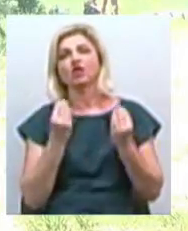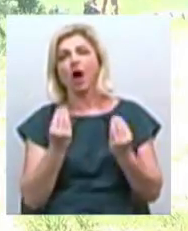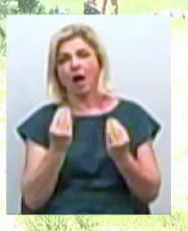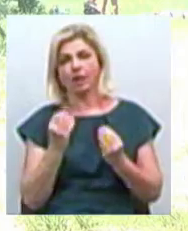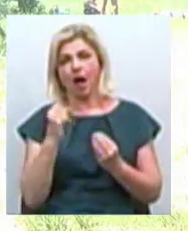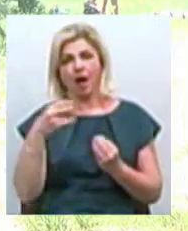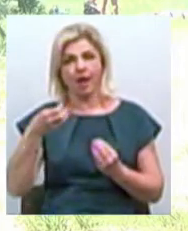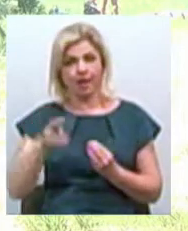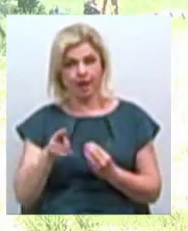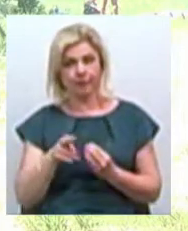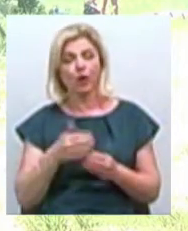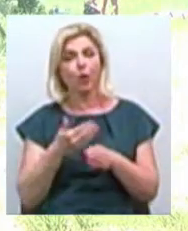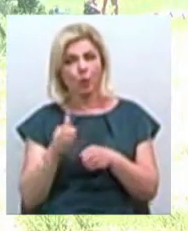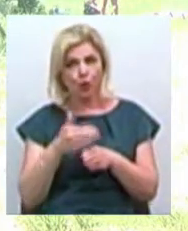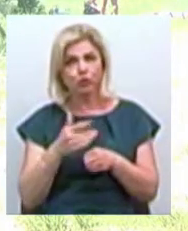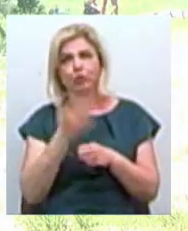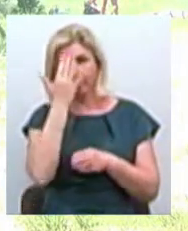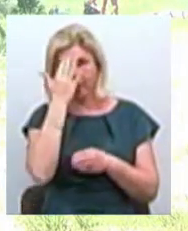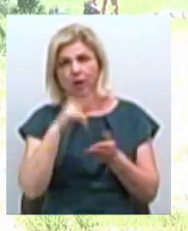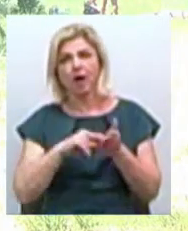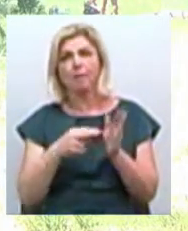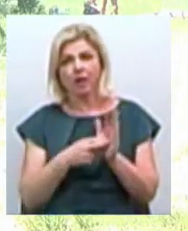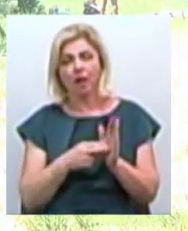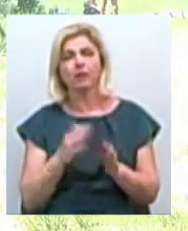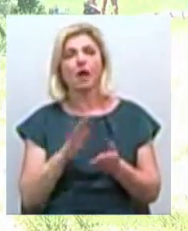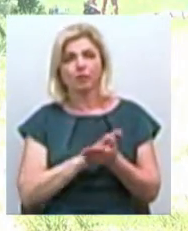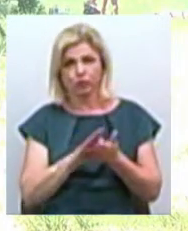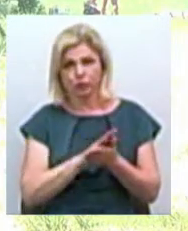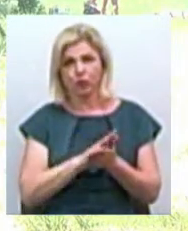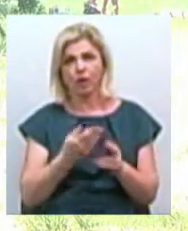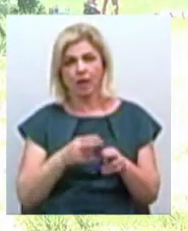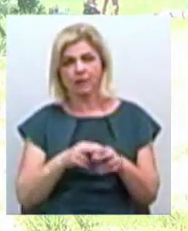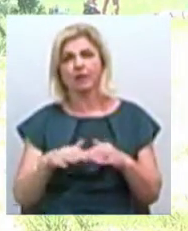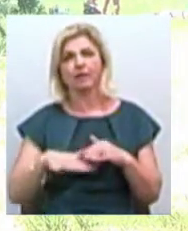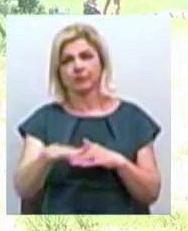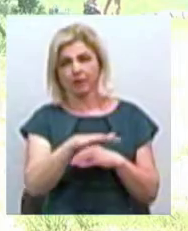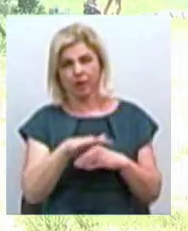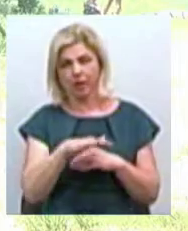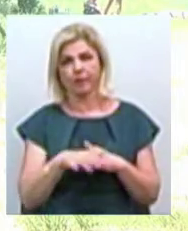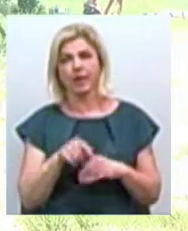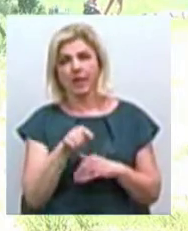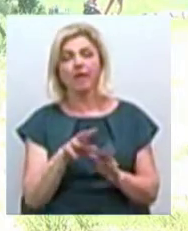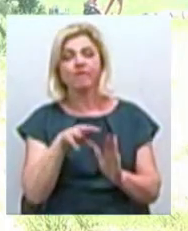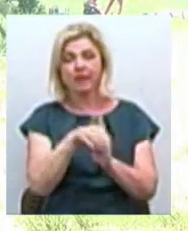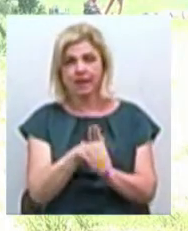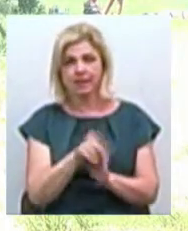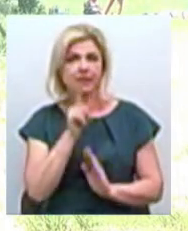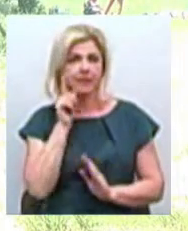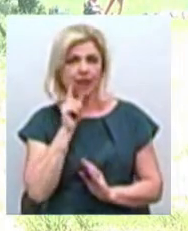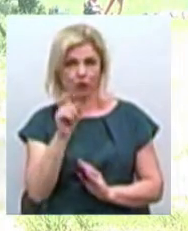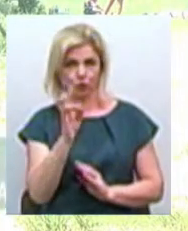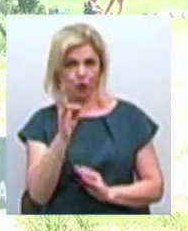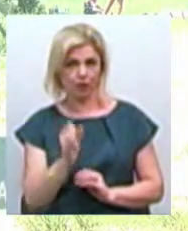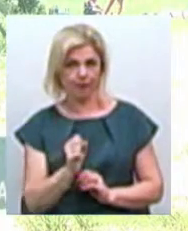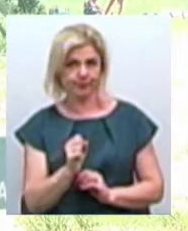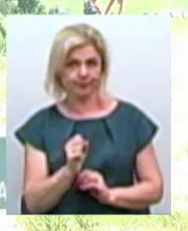пляжі». Поступово планує приводити до ладу територію, яка вже більше року внесена до зеленої зони. Не ми маємо займатися,